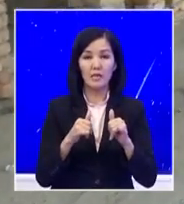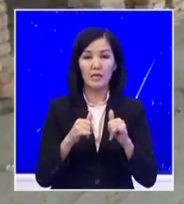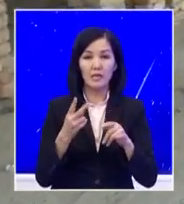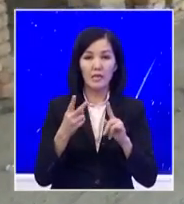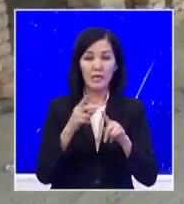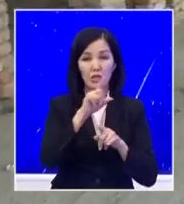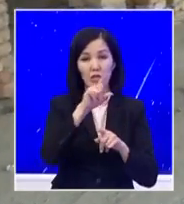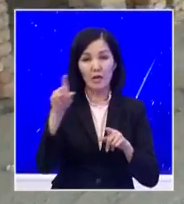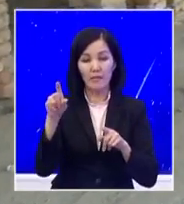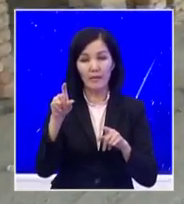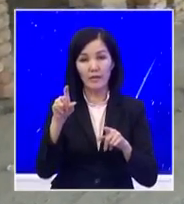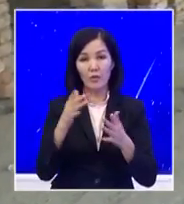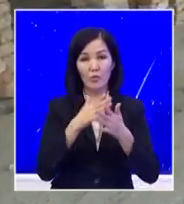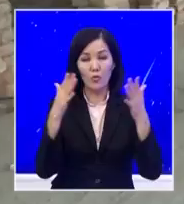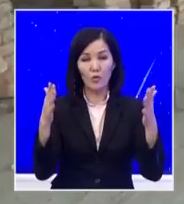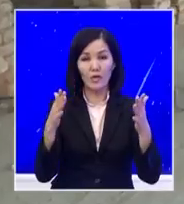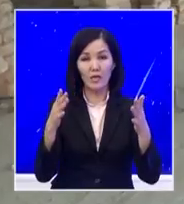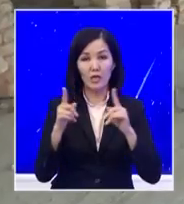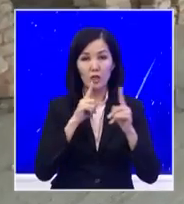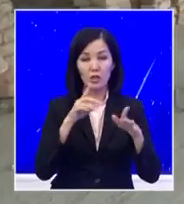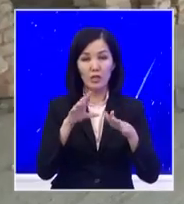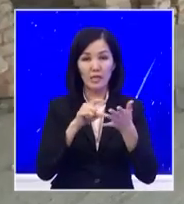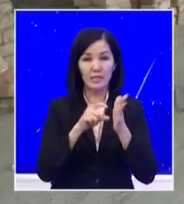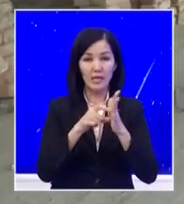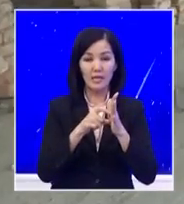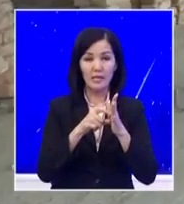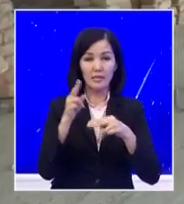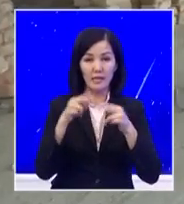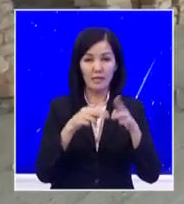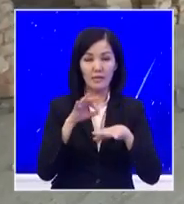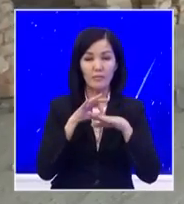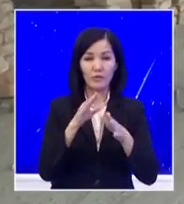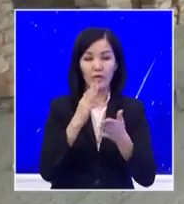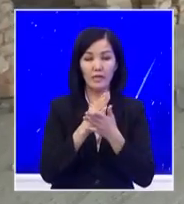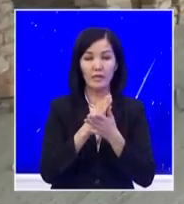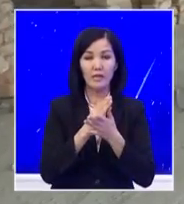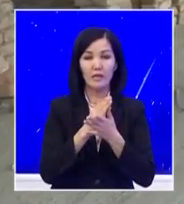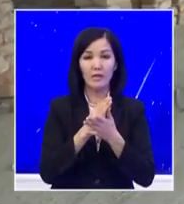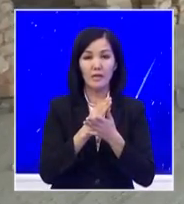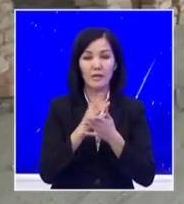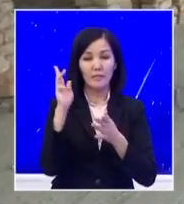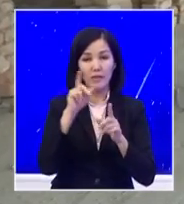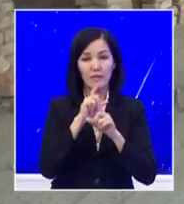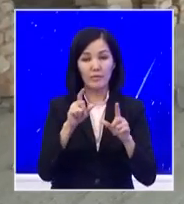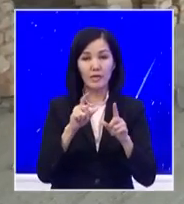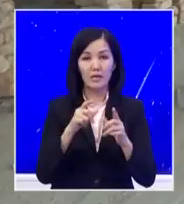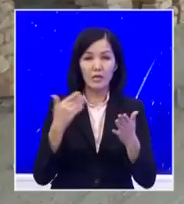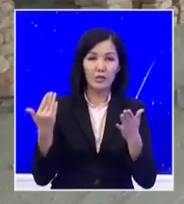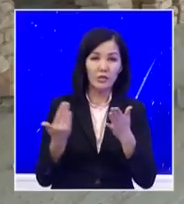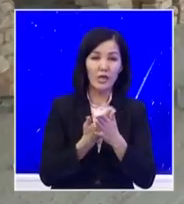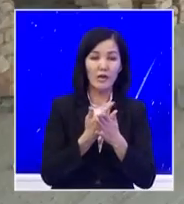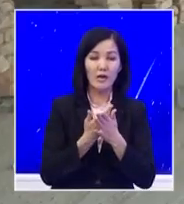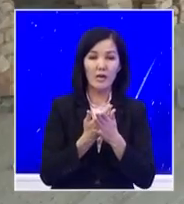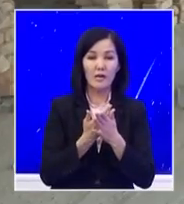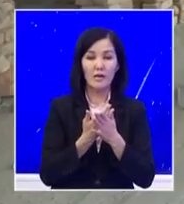екінші қабатта үлкен жиналыс залы қосымша салынып жатыр. Демек, бұл білім шаңырағы заман талабына